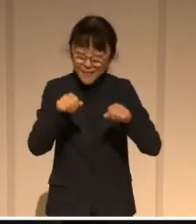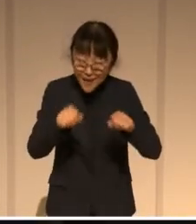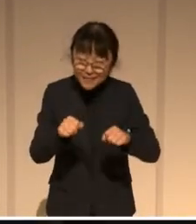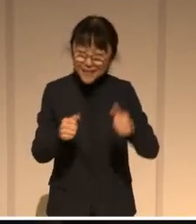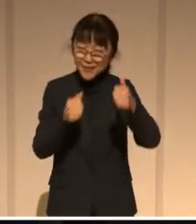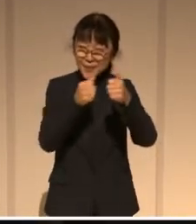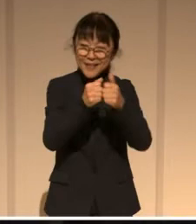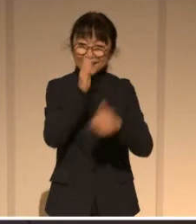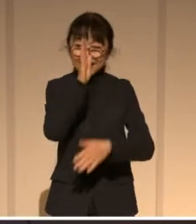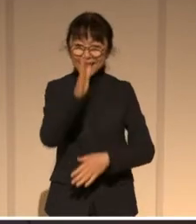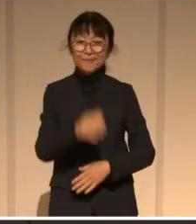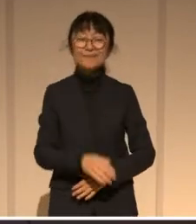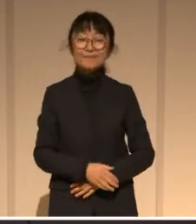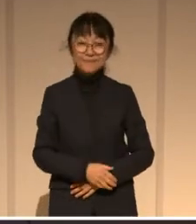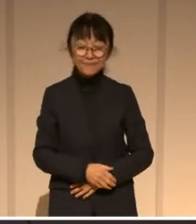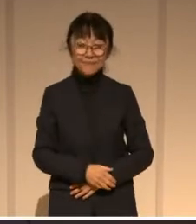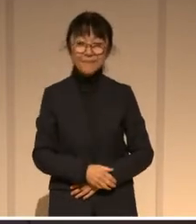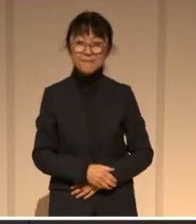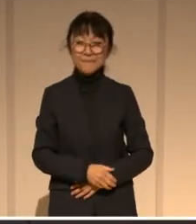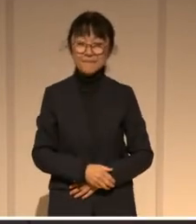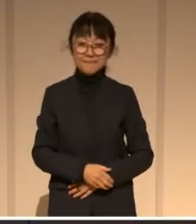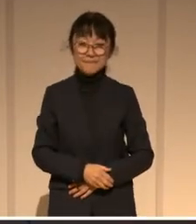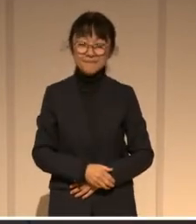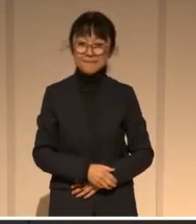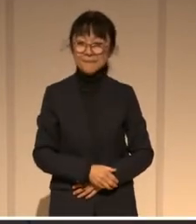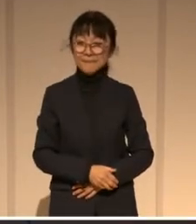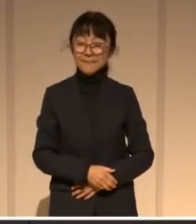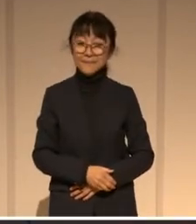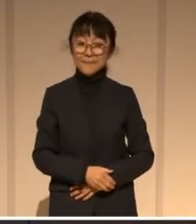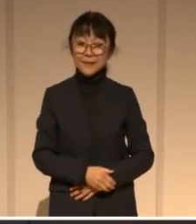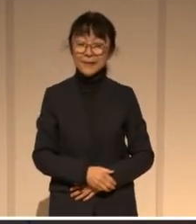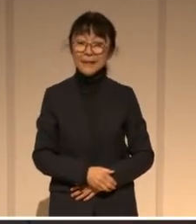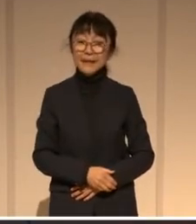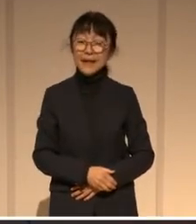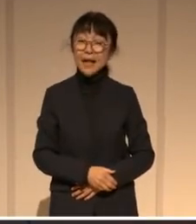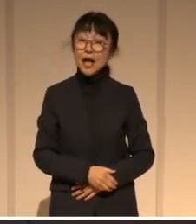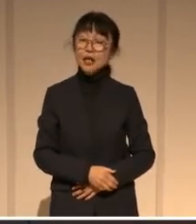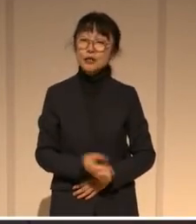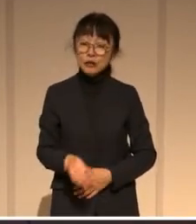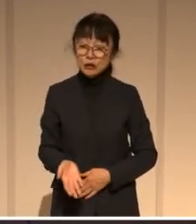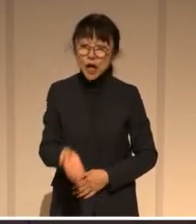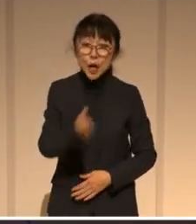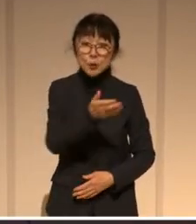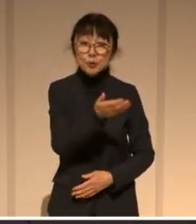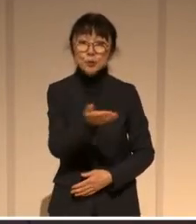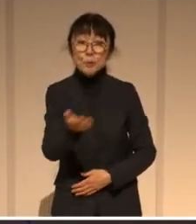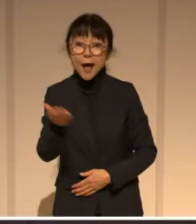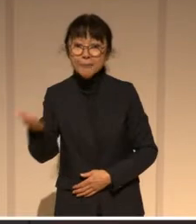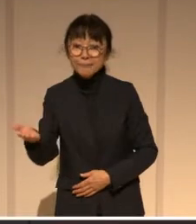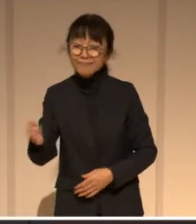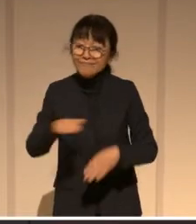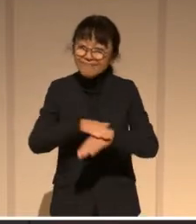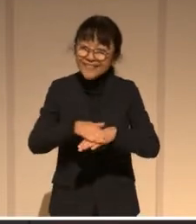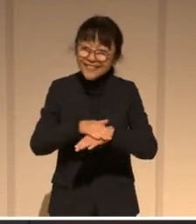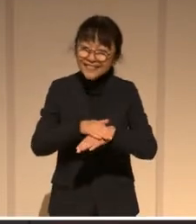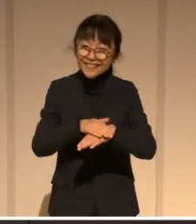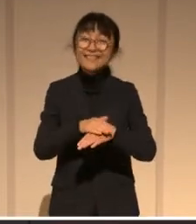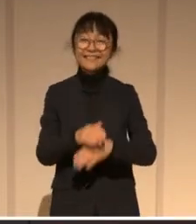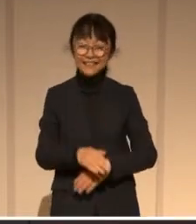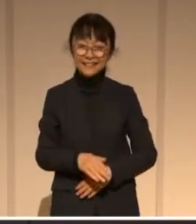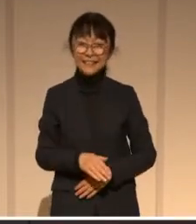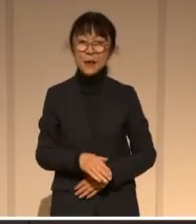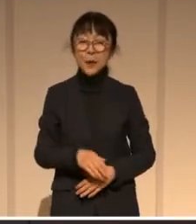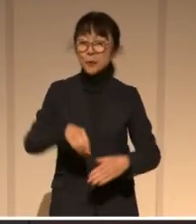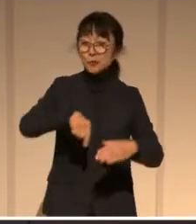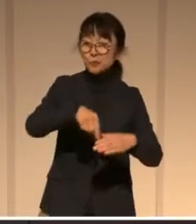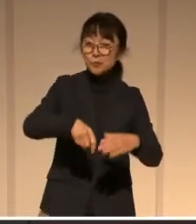してくださいさあそれでは大事な投げる順番大事ですね私がくじでハイ